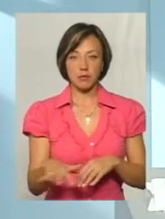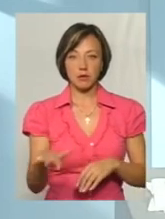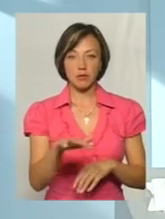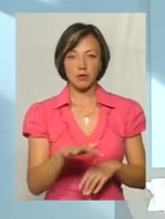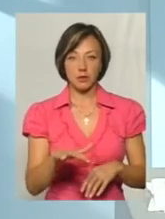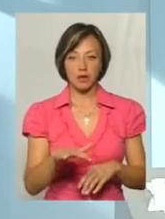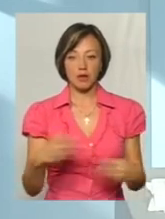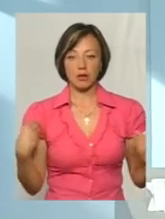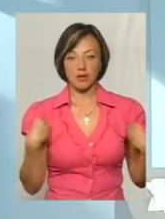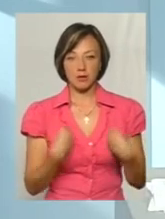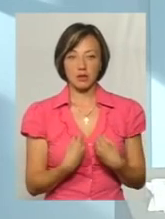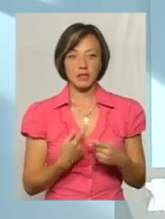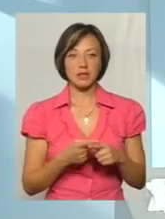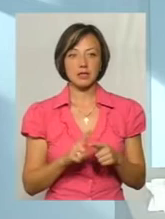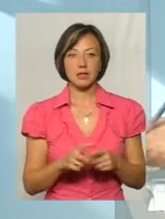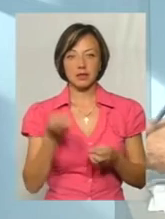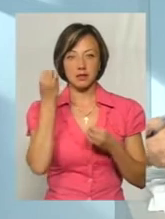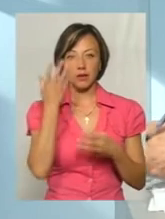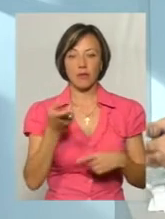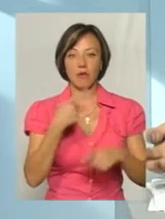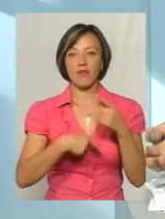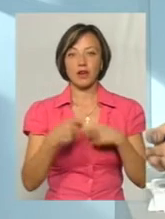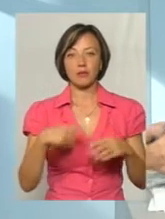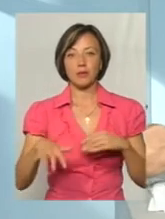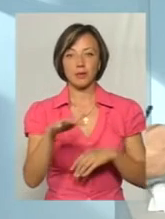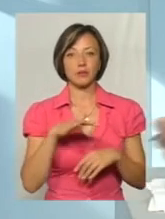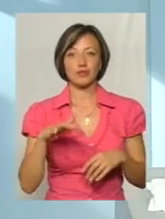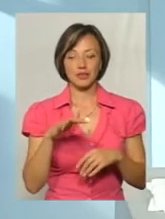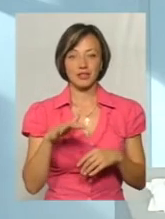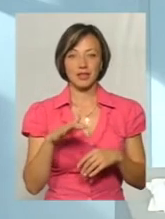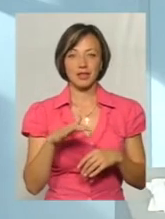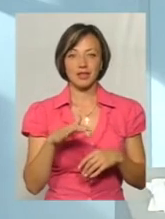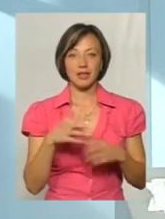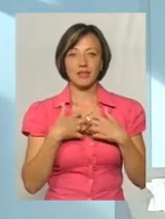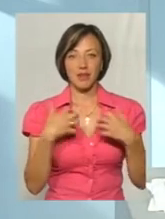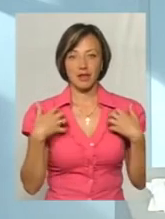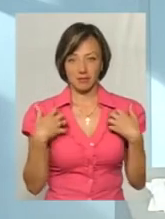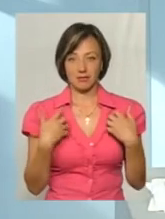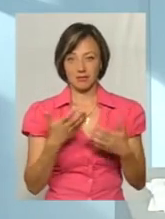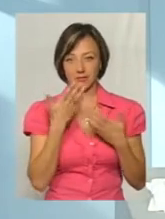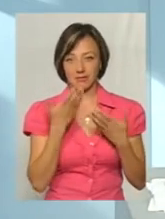приміщення, одягнули. Ну, по-перше, це не естетично, коли ви повернетеся в приміщення з тваринницького